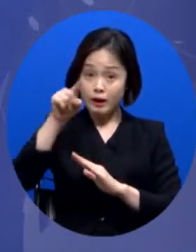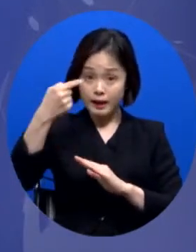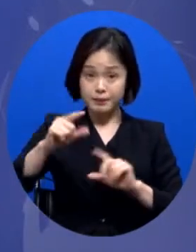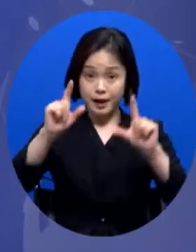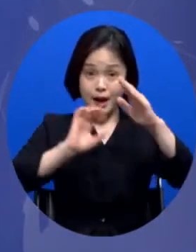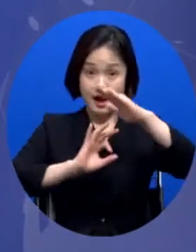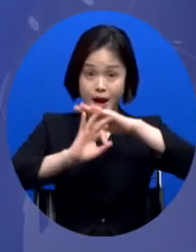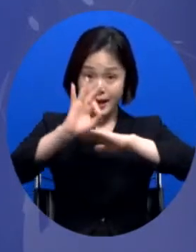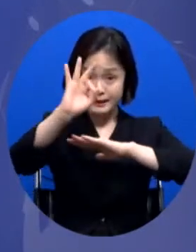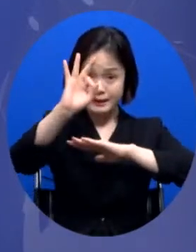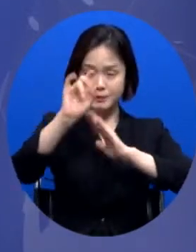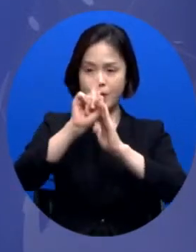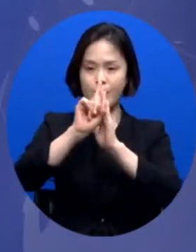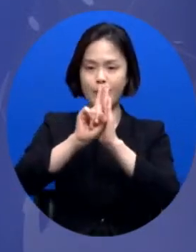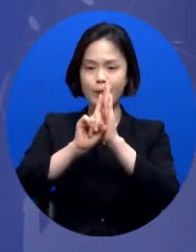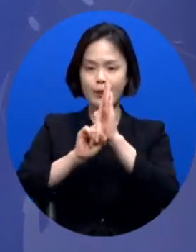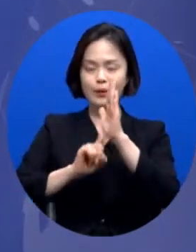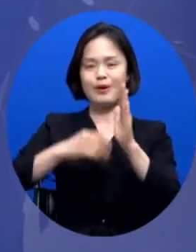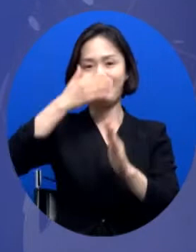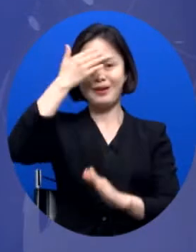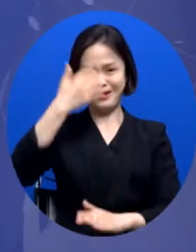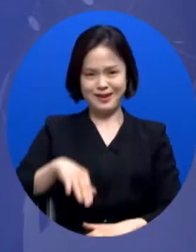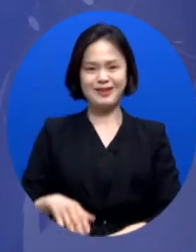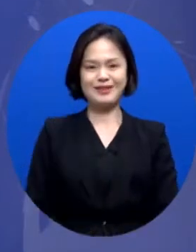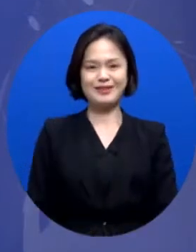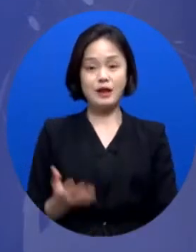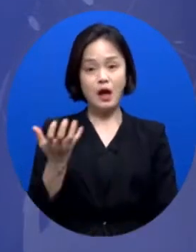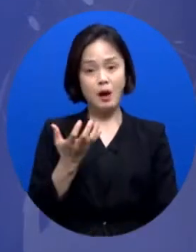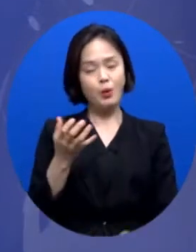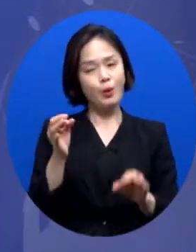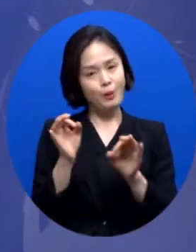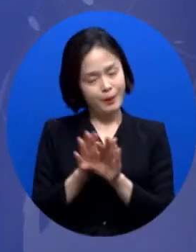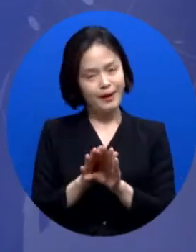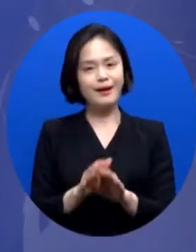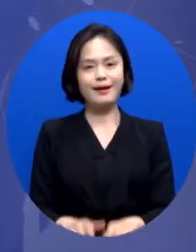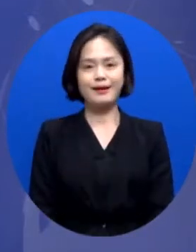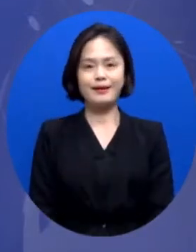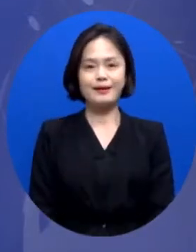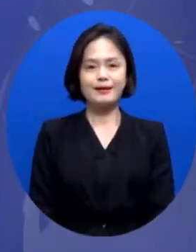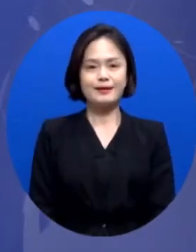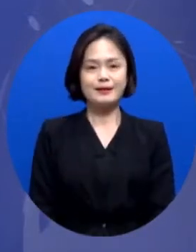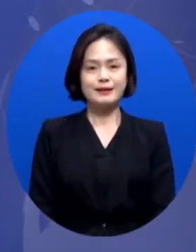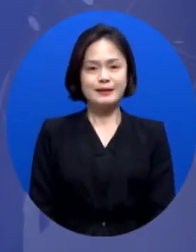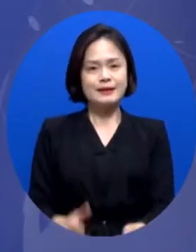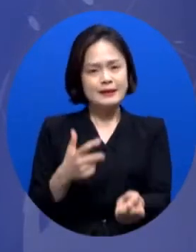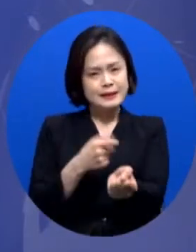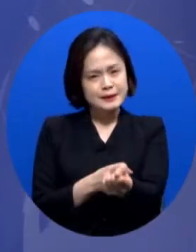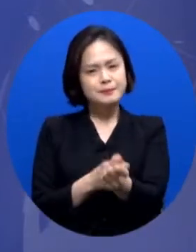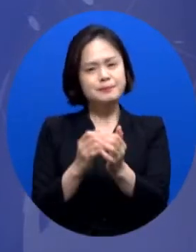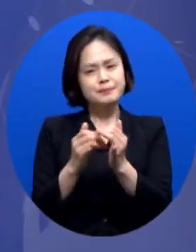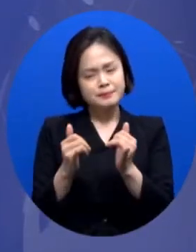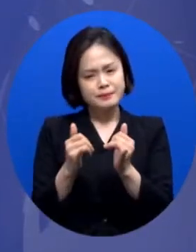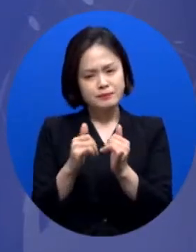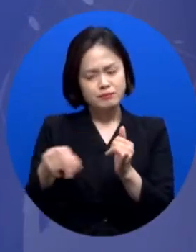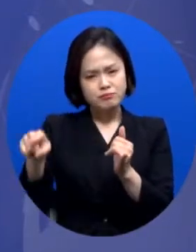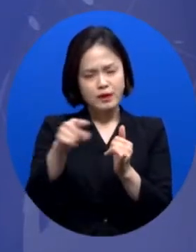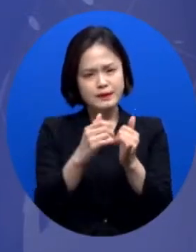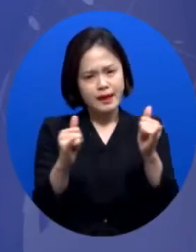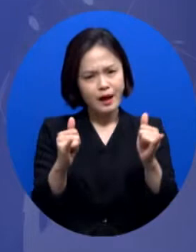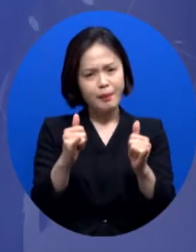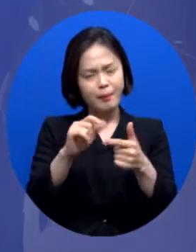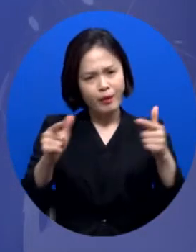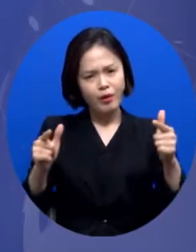몸살 증세도 다음날 토요일 오전부터는 사라졌습니다. 네. 백신에 대한 반응은 사실 개인차가 있을 텐데요. 백신 접종자